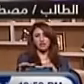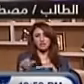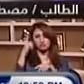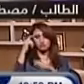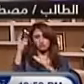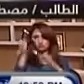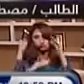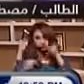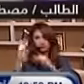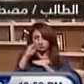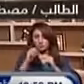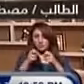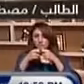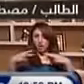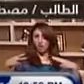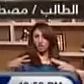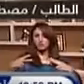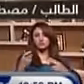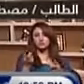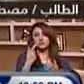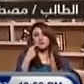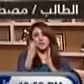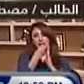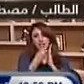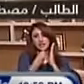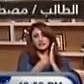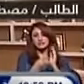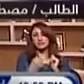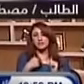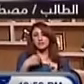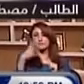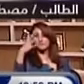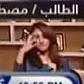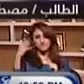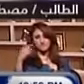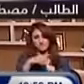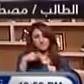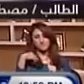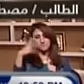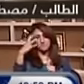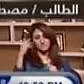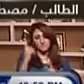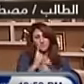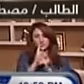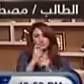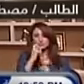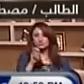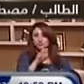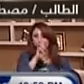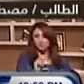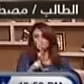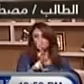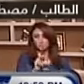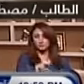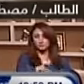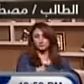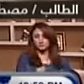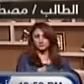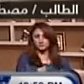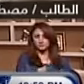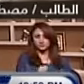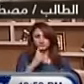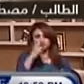كده تحاسب عليها. كلامك كلام محترم وانا مبسوط اللي بسمعه منك جدا بجد، انا سعيد بيك قوي. لكن خليني اسالك بقى، بما انك يعني ناضج هذا